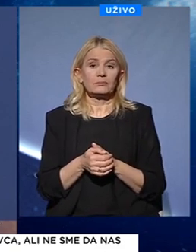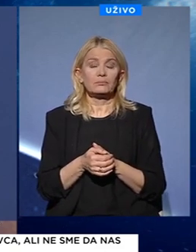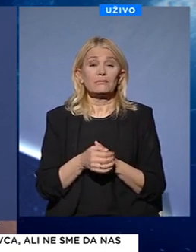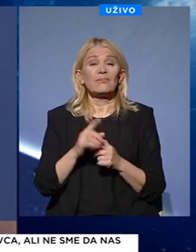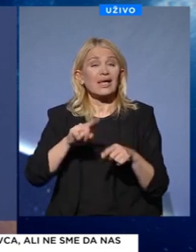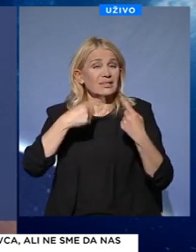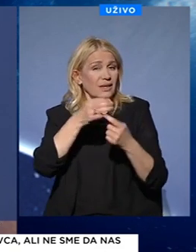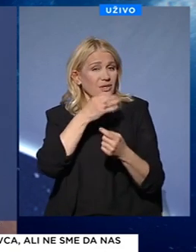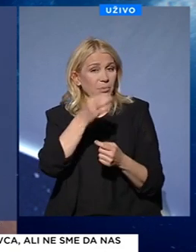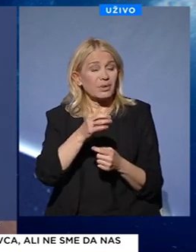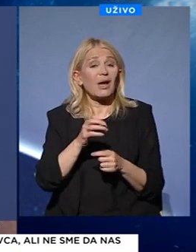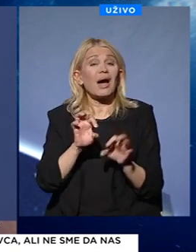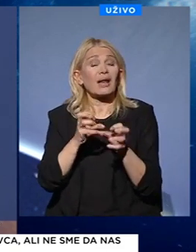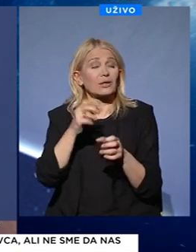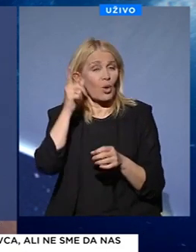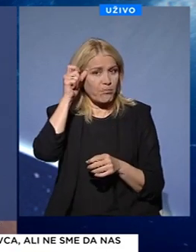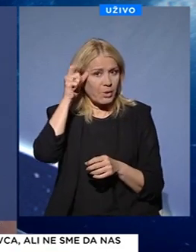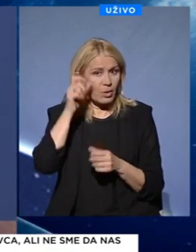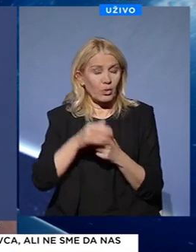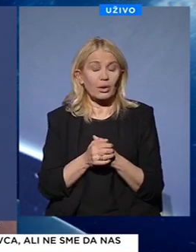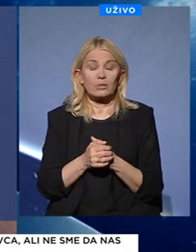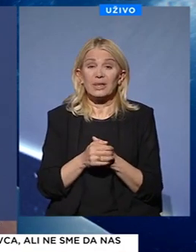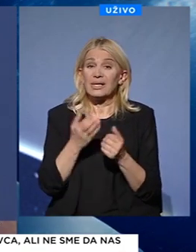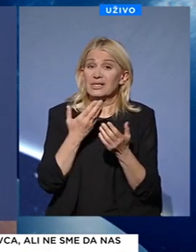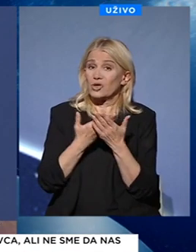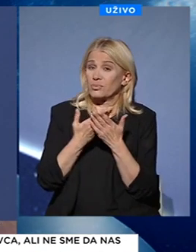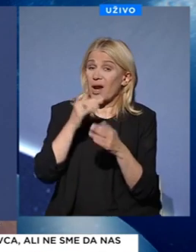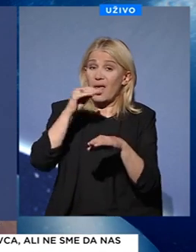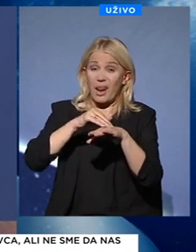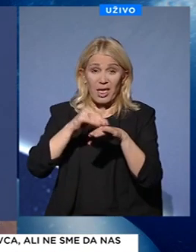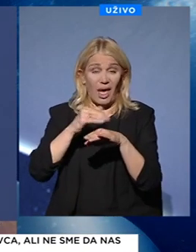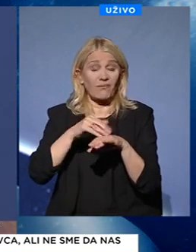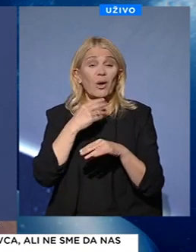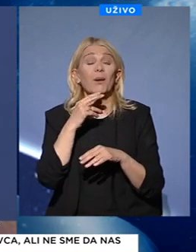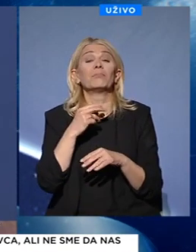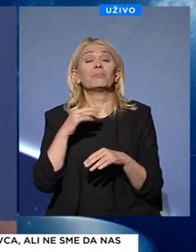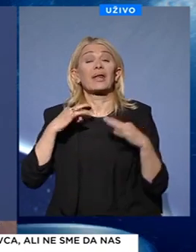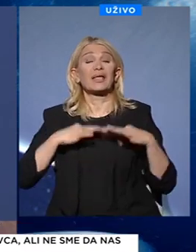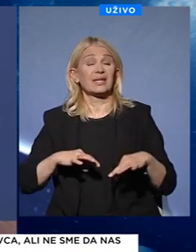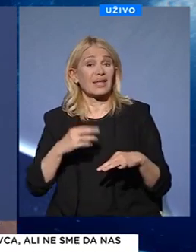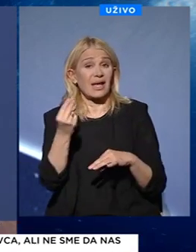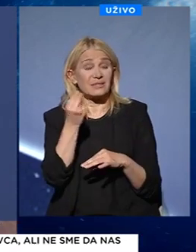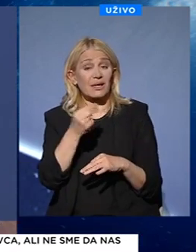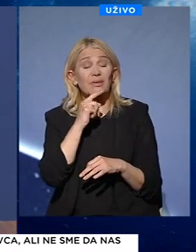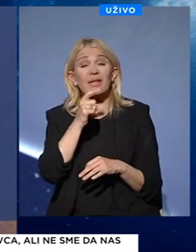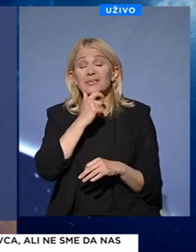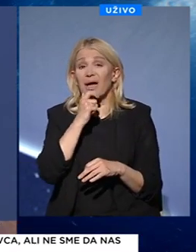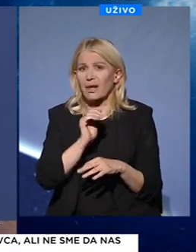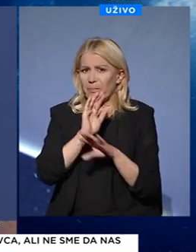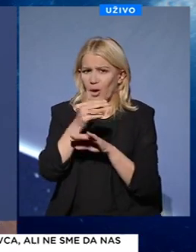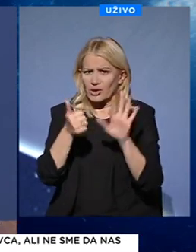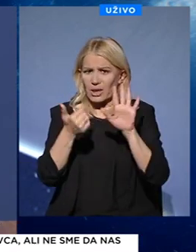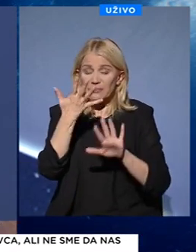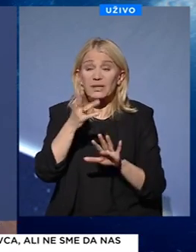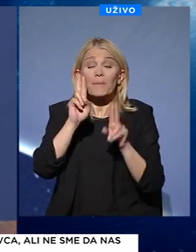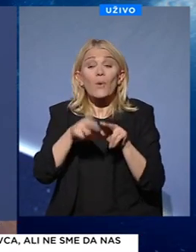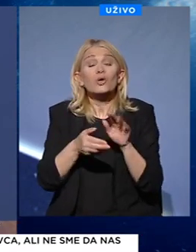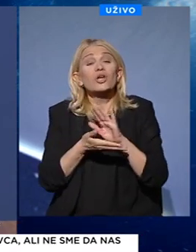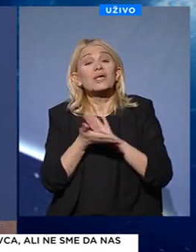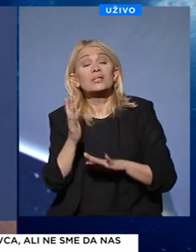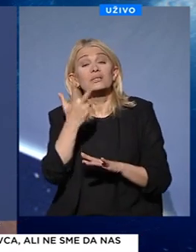Sljedeće je pitanje Radio Beograda. S obzirom na najavu predsjednika Srbije da će stariji od 65 godina moći da